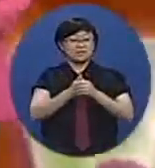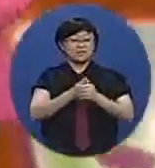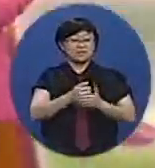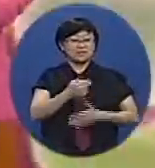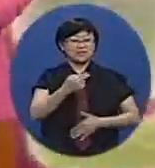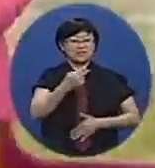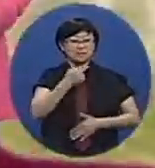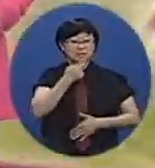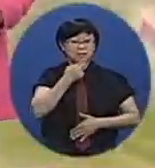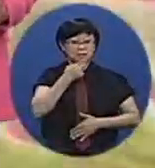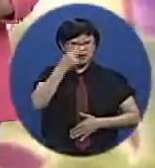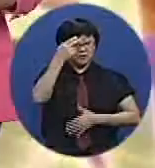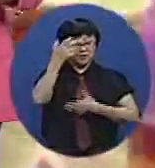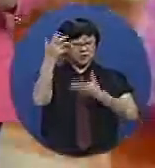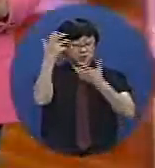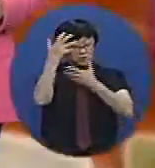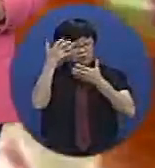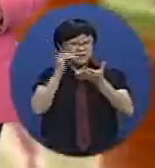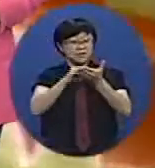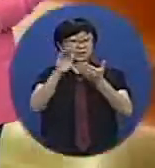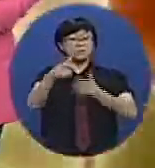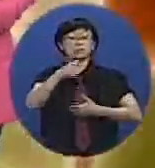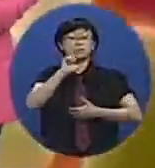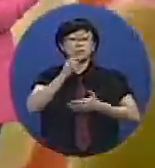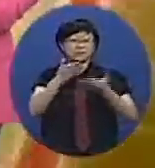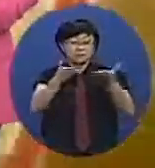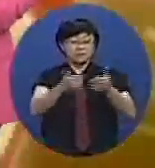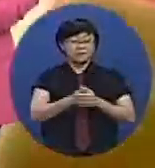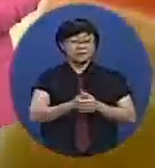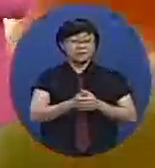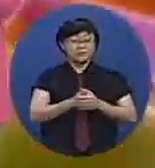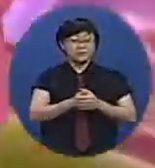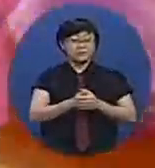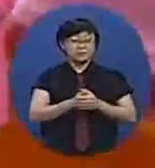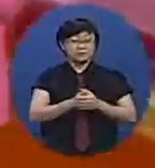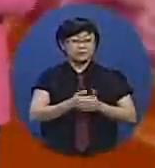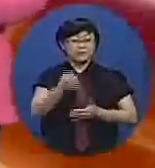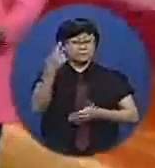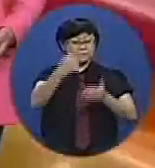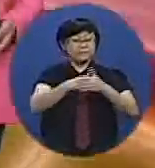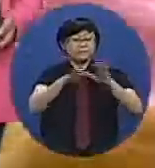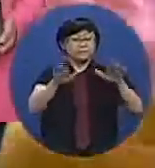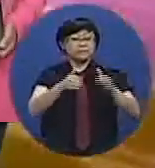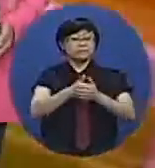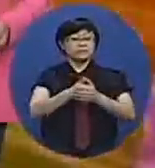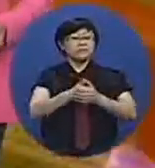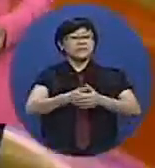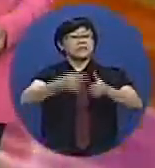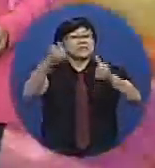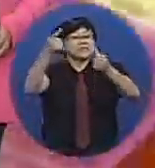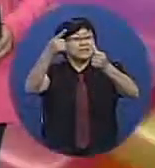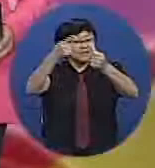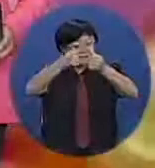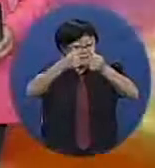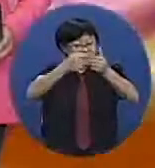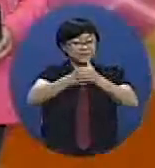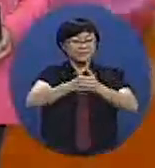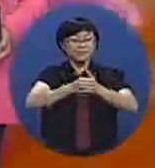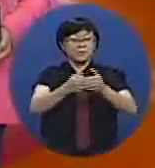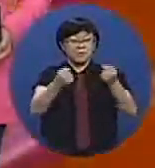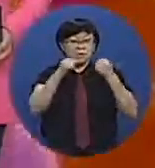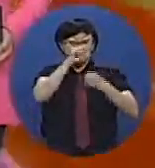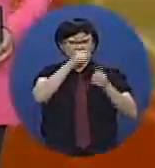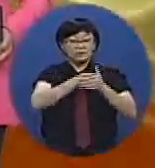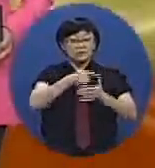해봤습니다. 아차상에는 숙취에 좋은 음료를 드리겠습니다. 네, 그리고 오늘 장원하신 분께는